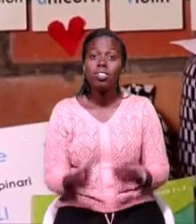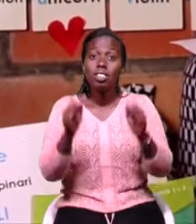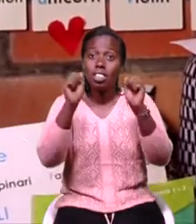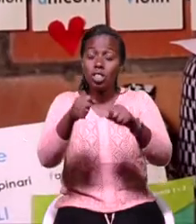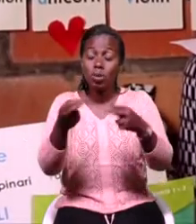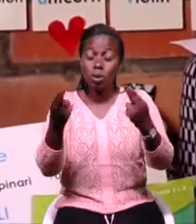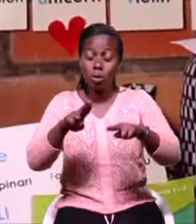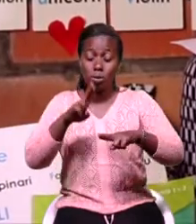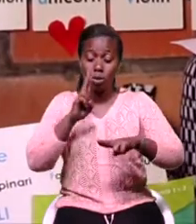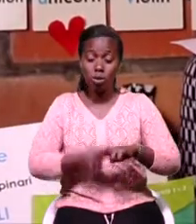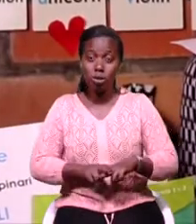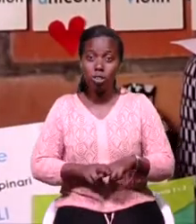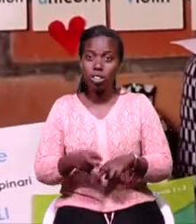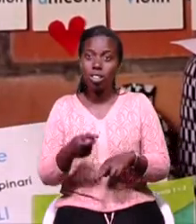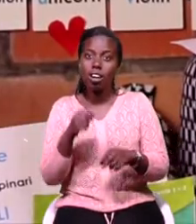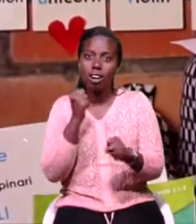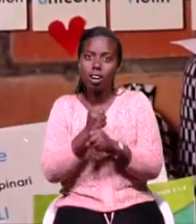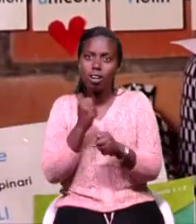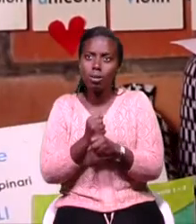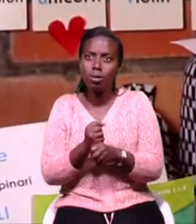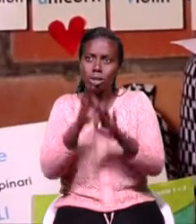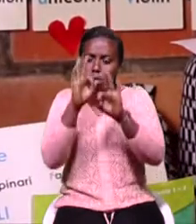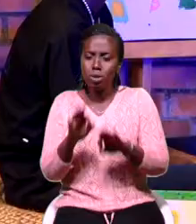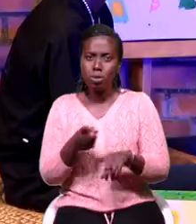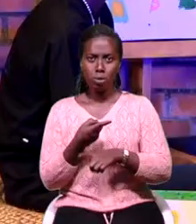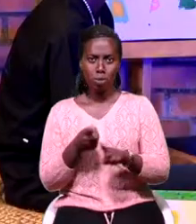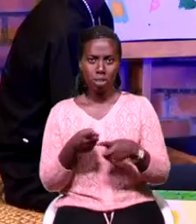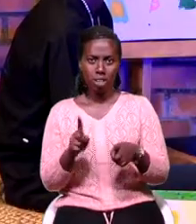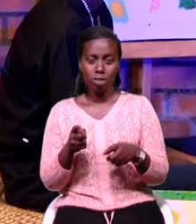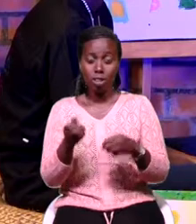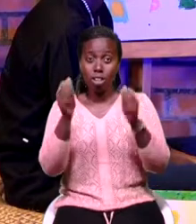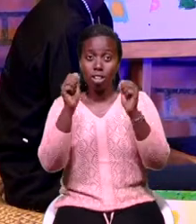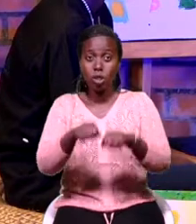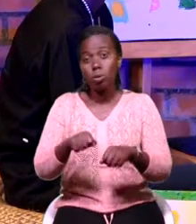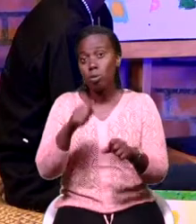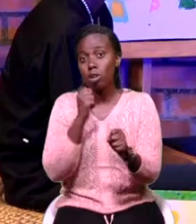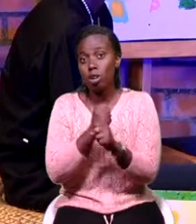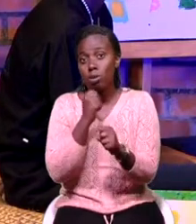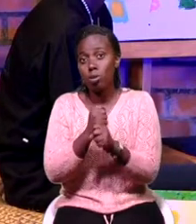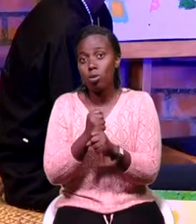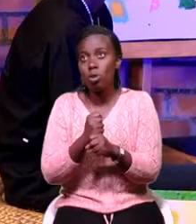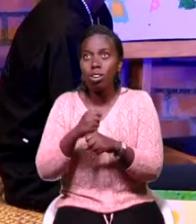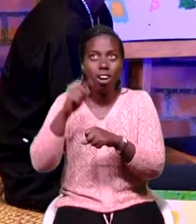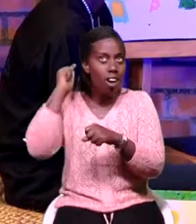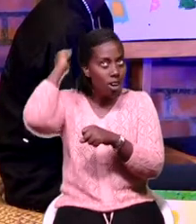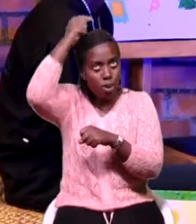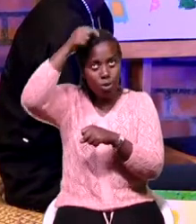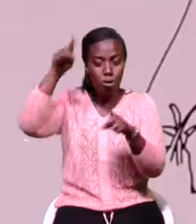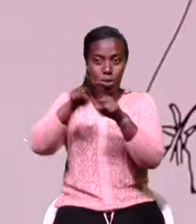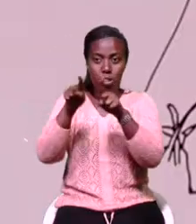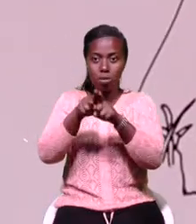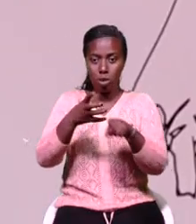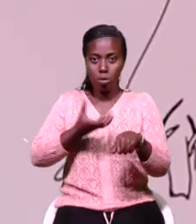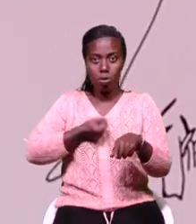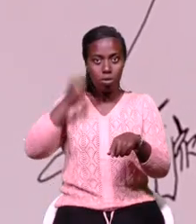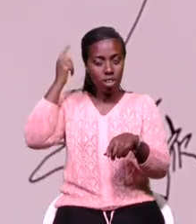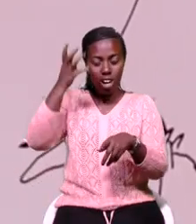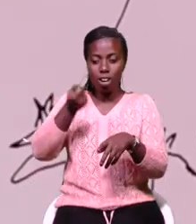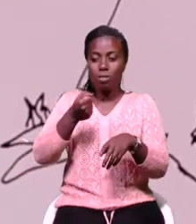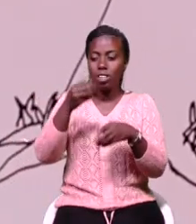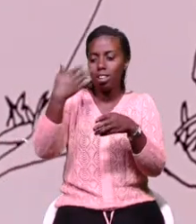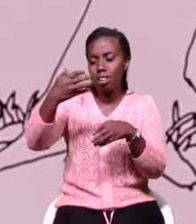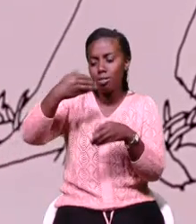Yashoboraga kwicara kandi agakora ibintu bitandukanye. Akabasha gukora urugori nk'urunguru. Agafata ya